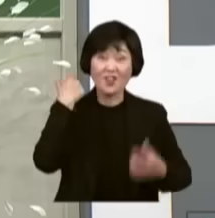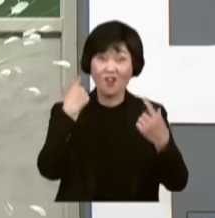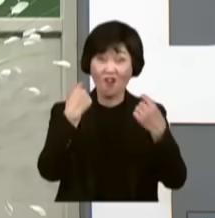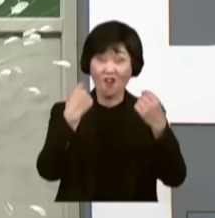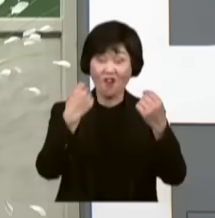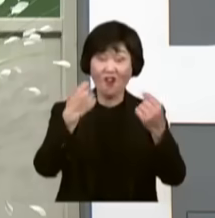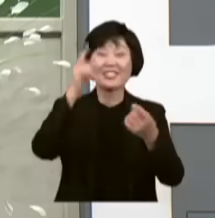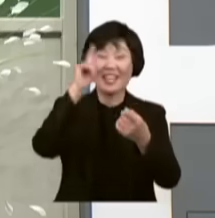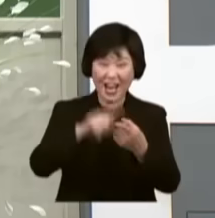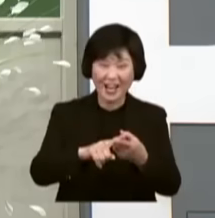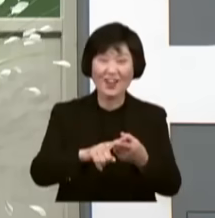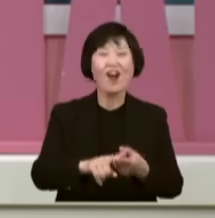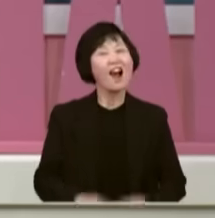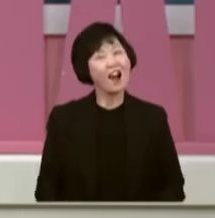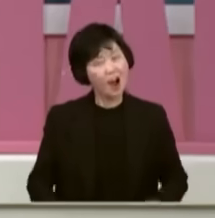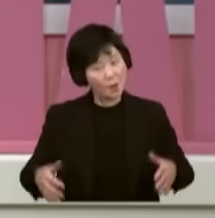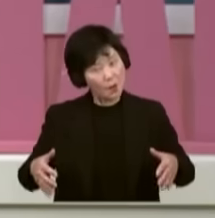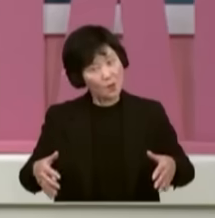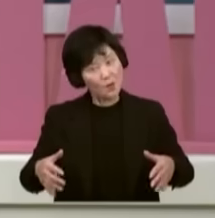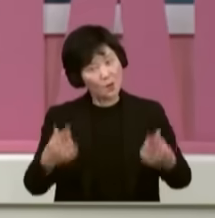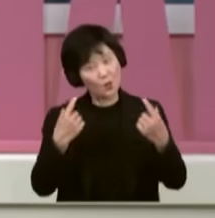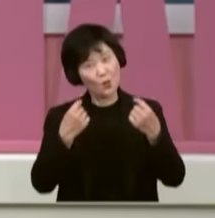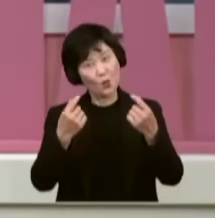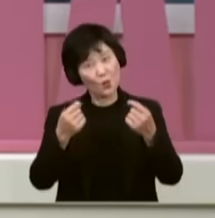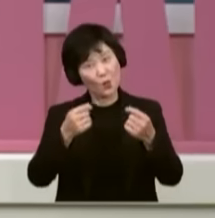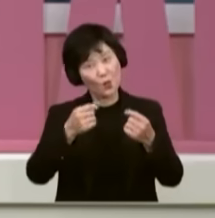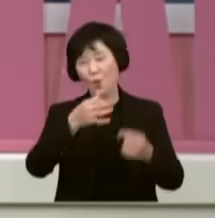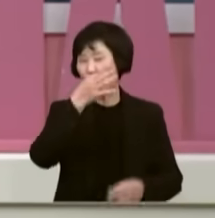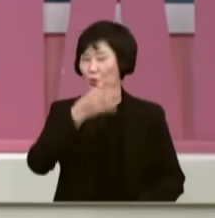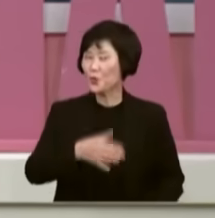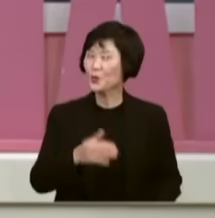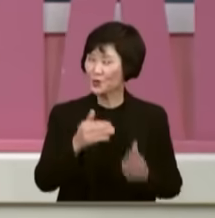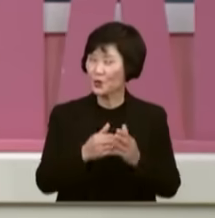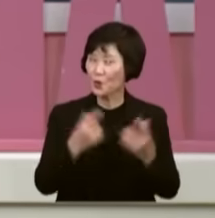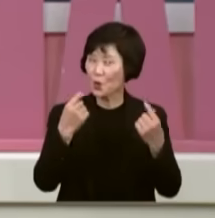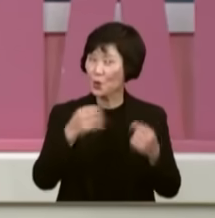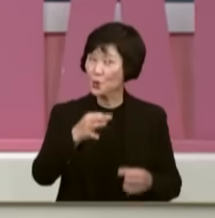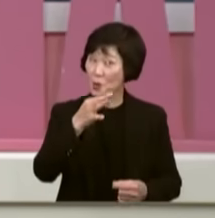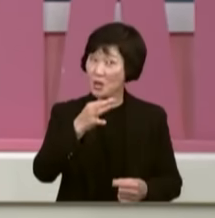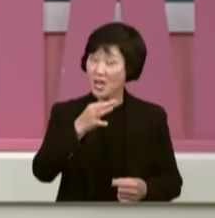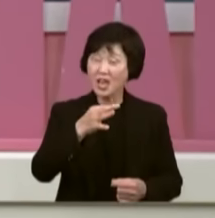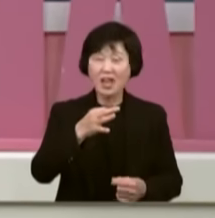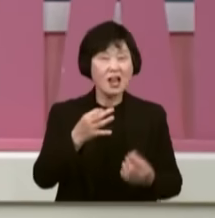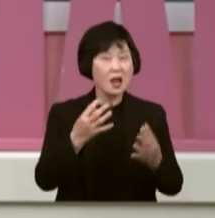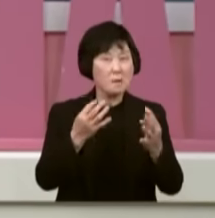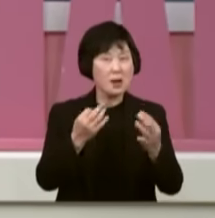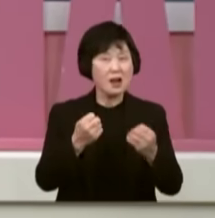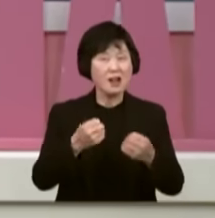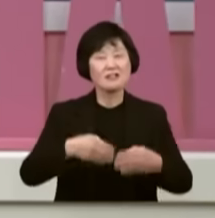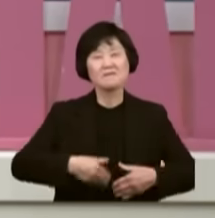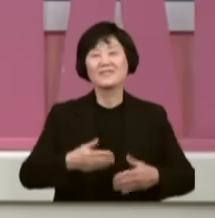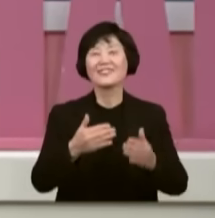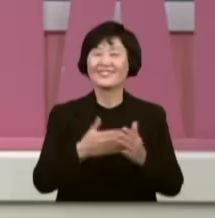유지하시고. 몸매. 네. 이거 네. 유지하느라고 힘들었어요. 그렇죠. 유지비도 많이 들고. 한결같기가